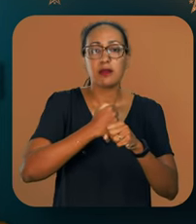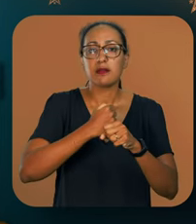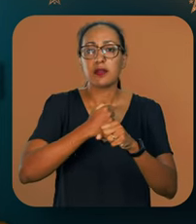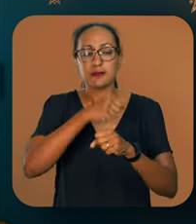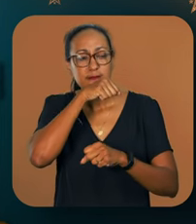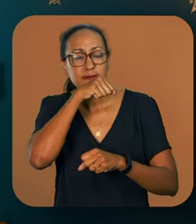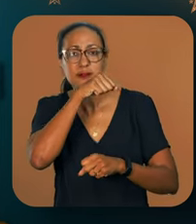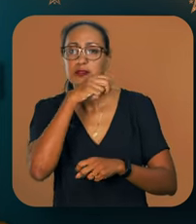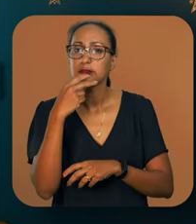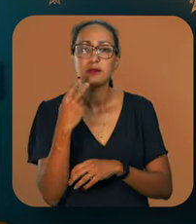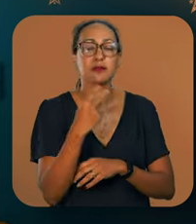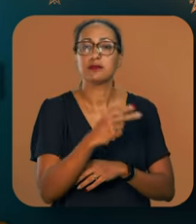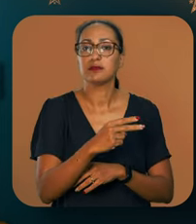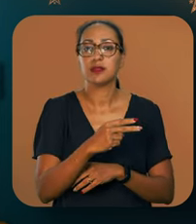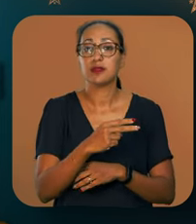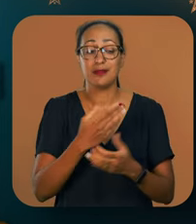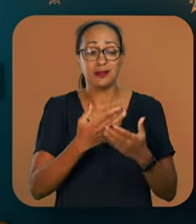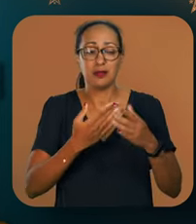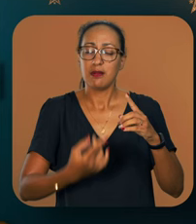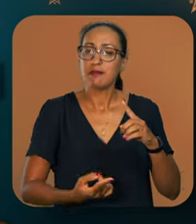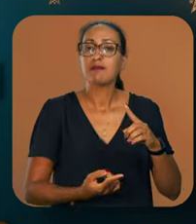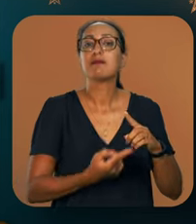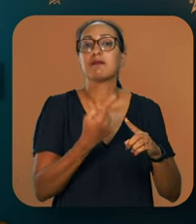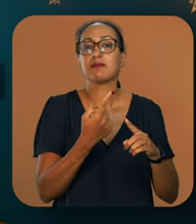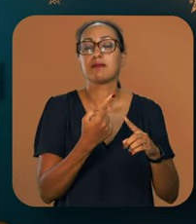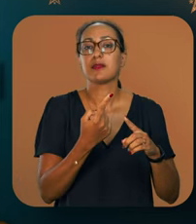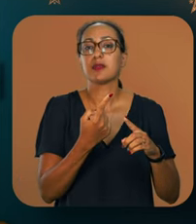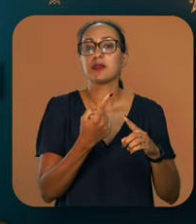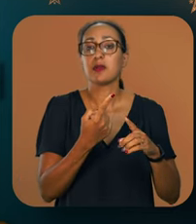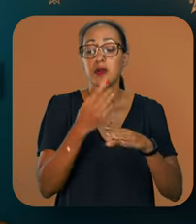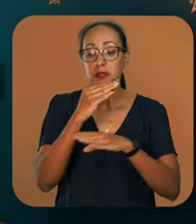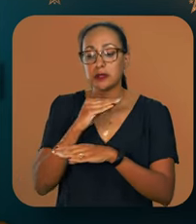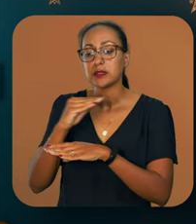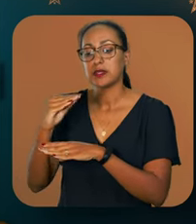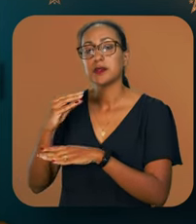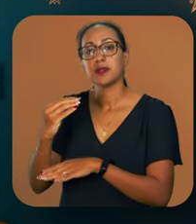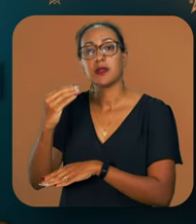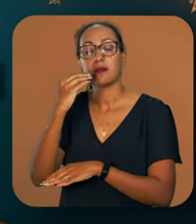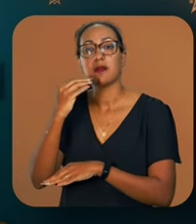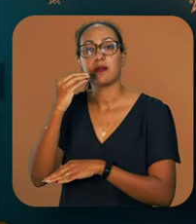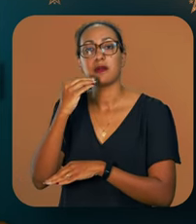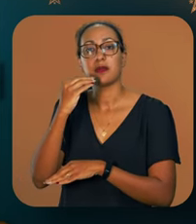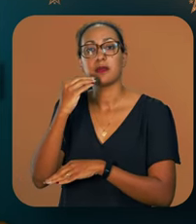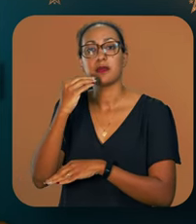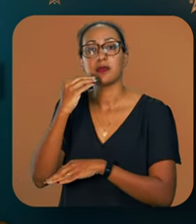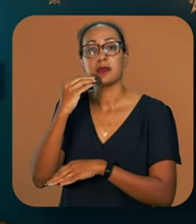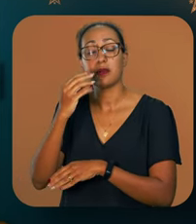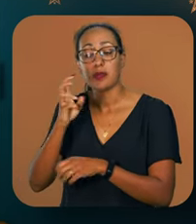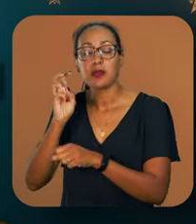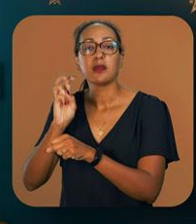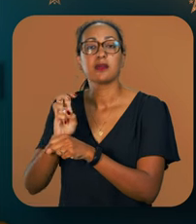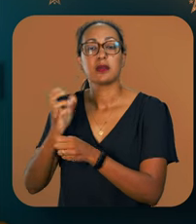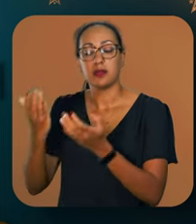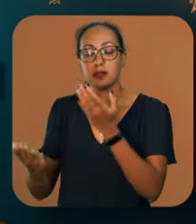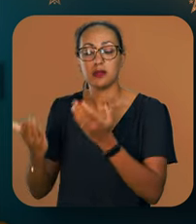votre passion pour la terre sont essentielles pour assurer notre sécurité alimentaire et maintenir notre